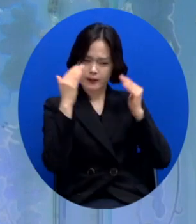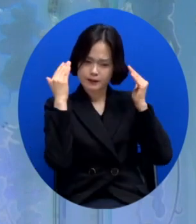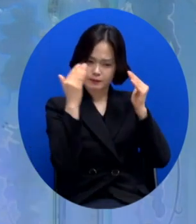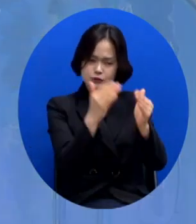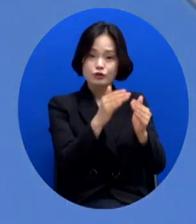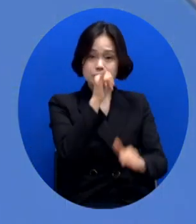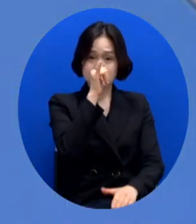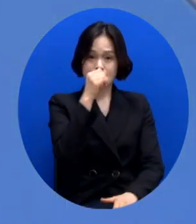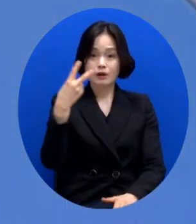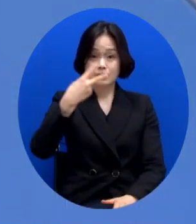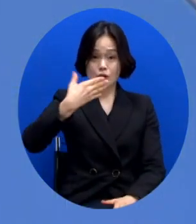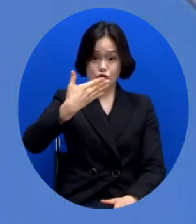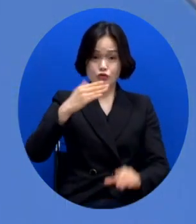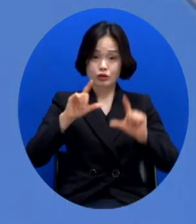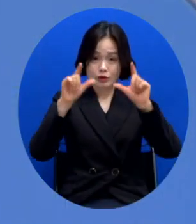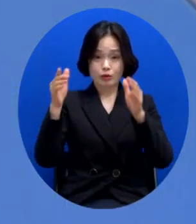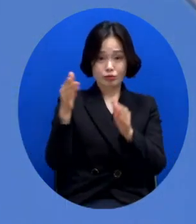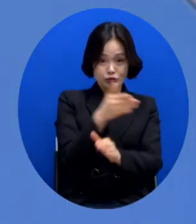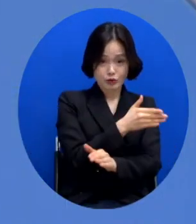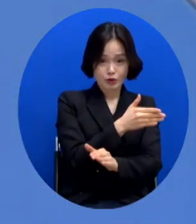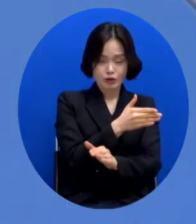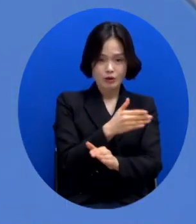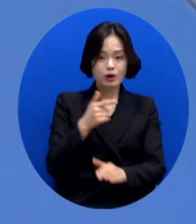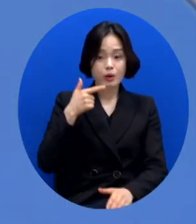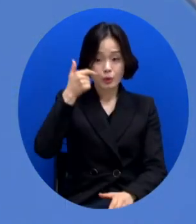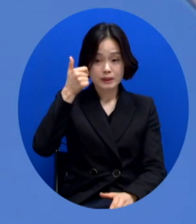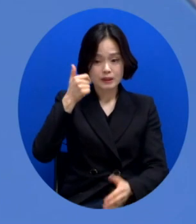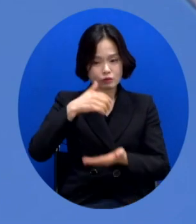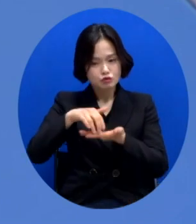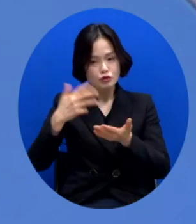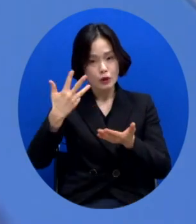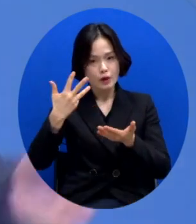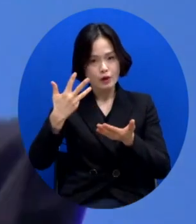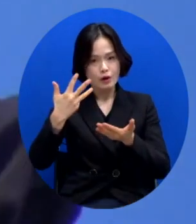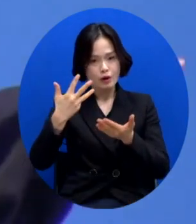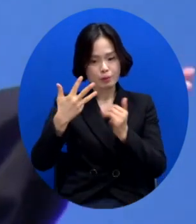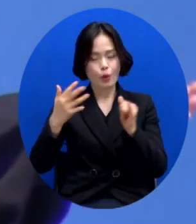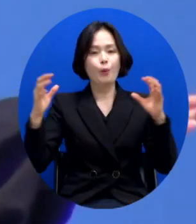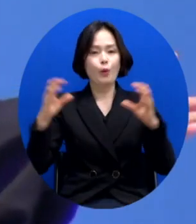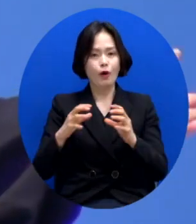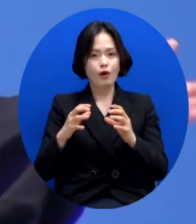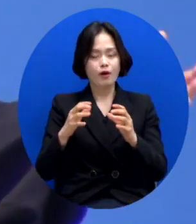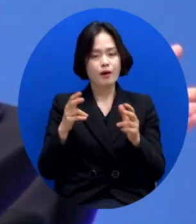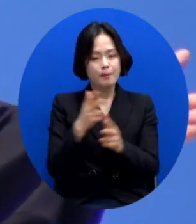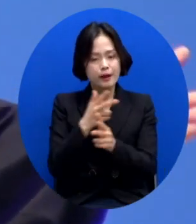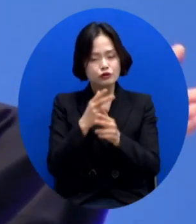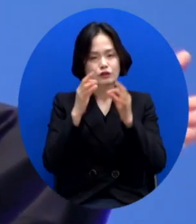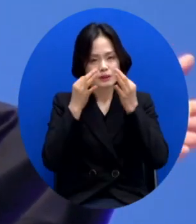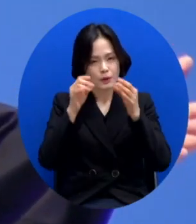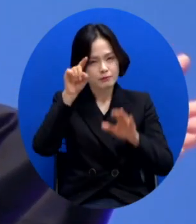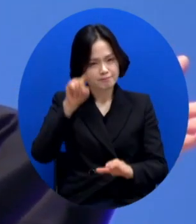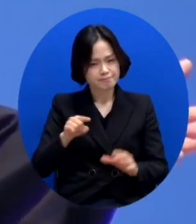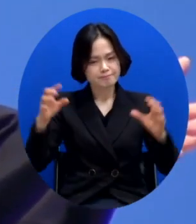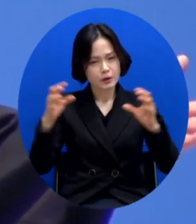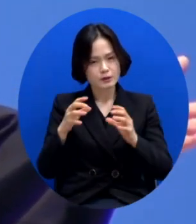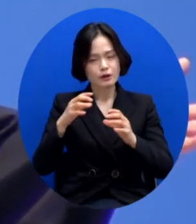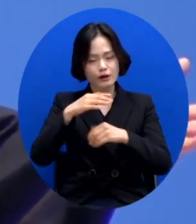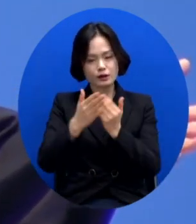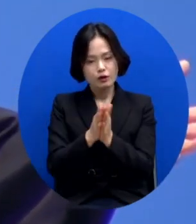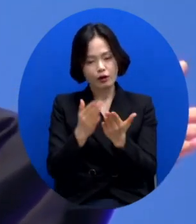2009년부터는 그를 포함한 8명의 목회자가 매주 금요일마다 교회 모여 성경 연구 모임 을 진행하기도